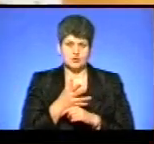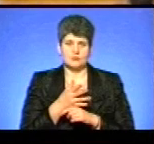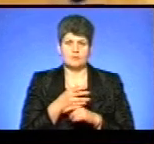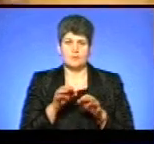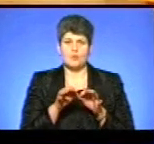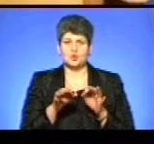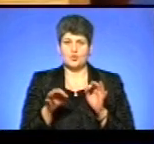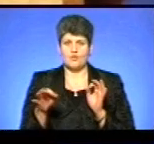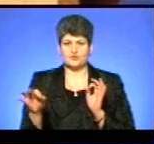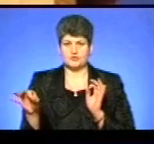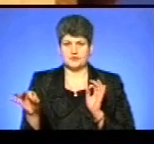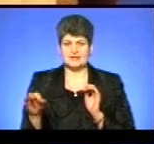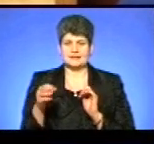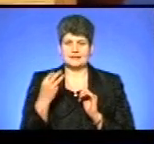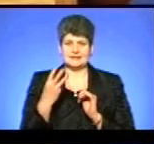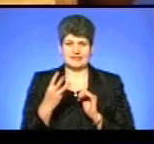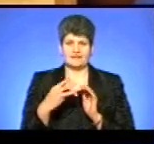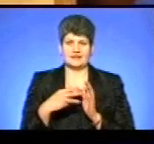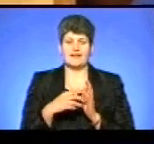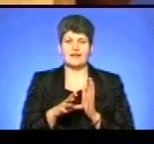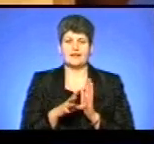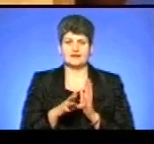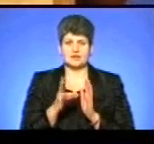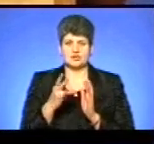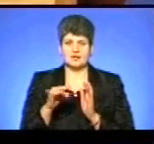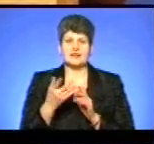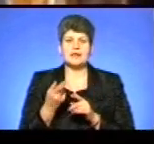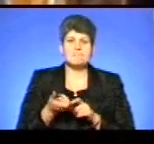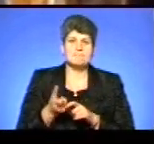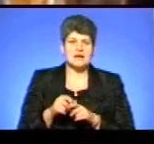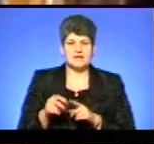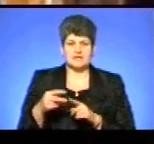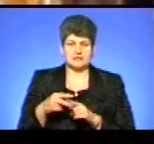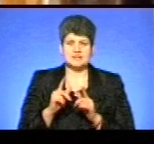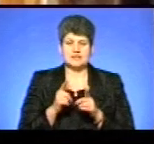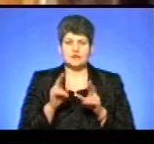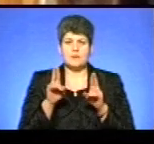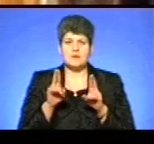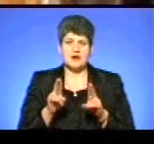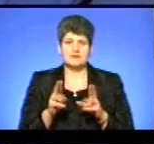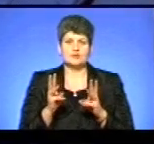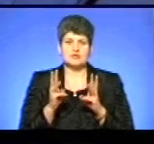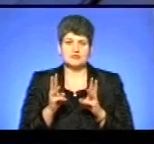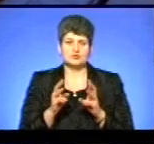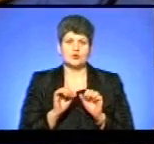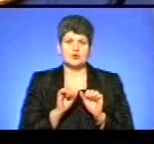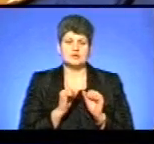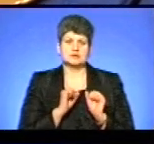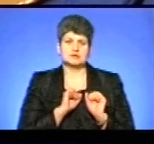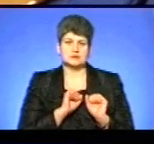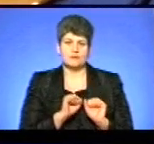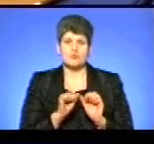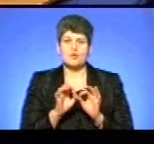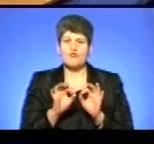подовжувач на 3 виходи електричний, тобто який є перенавантажений. Згідно правил пожежної безпеки, проводка